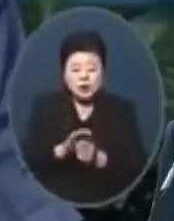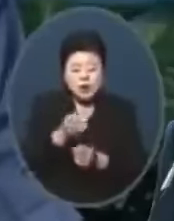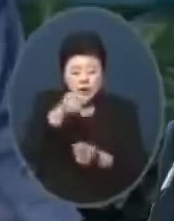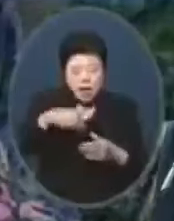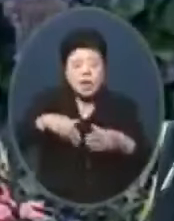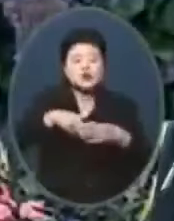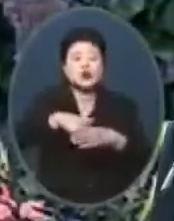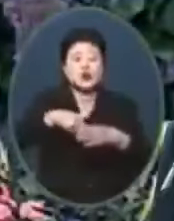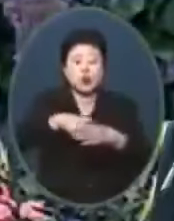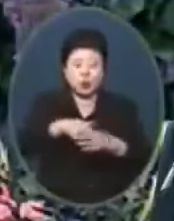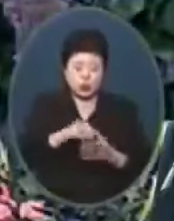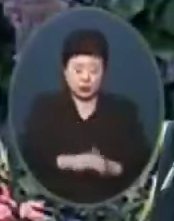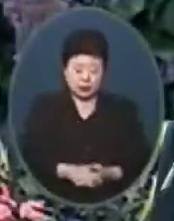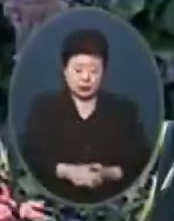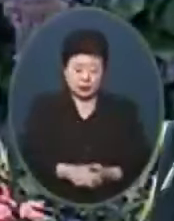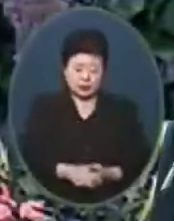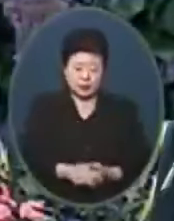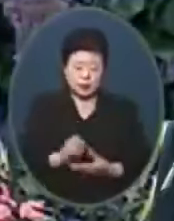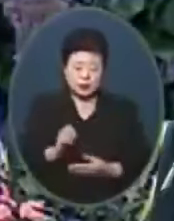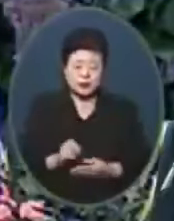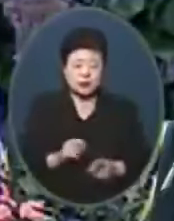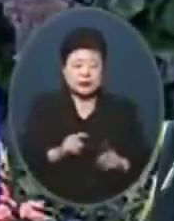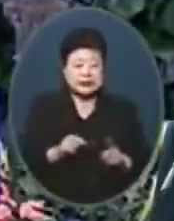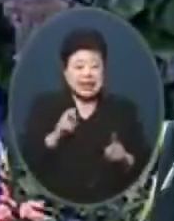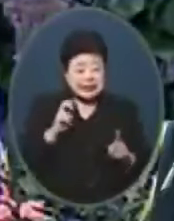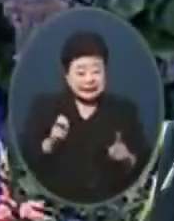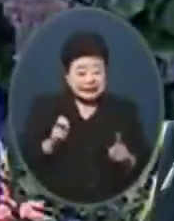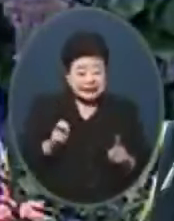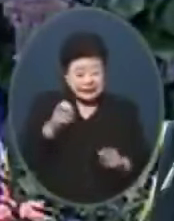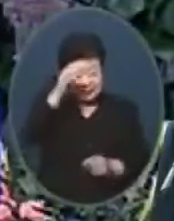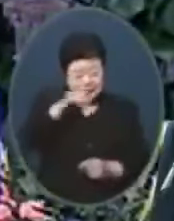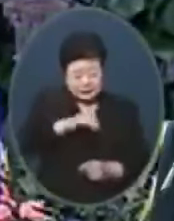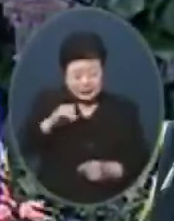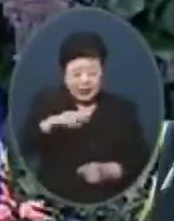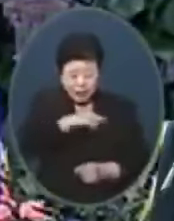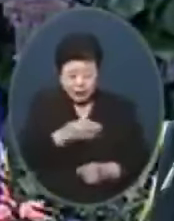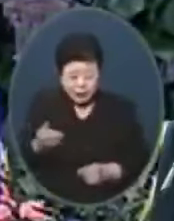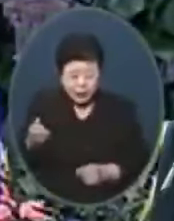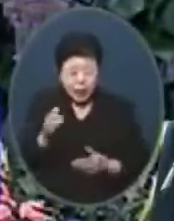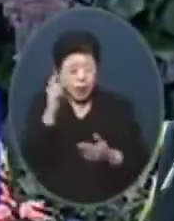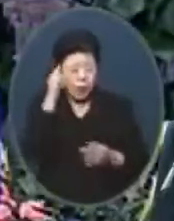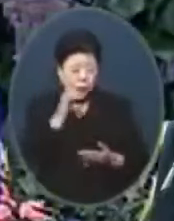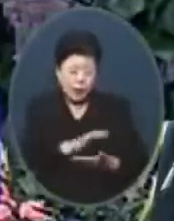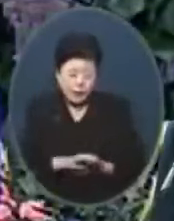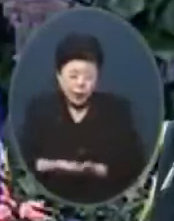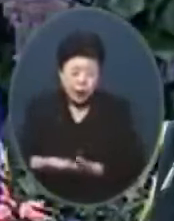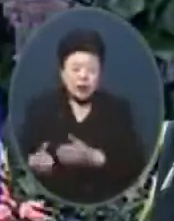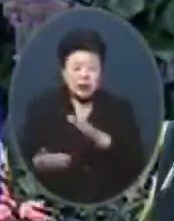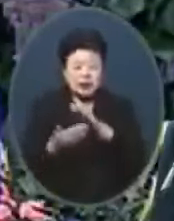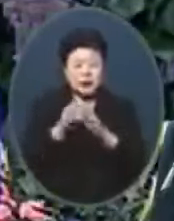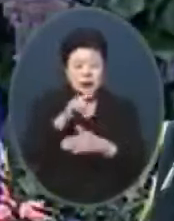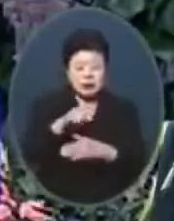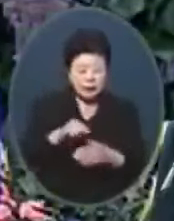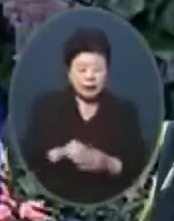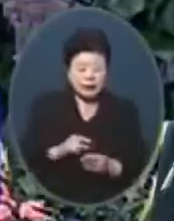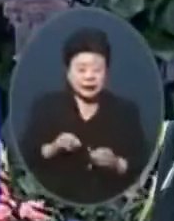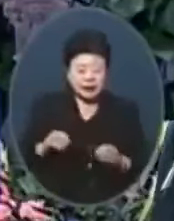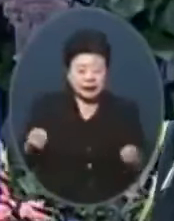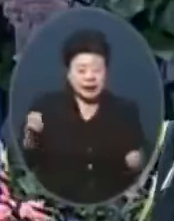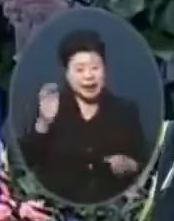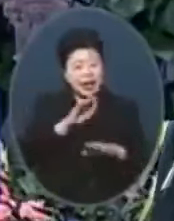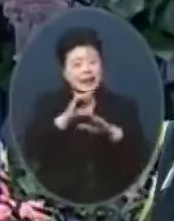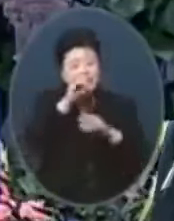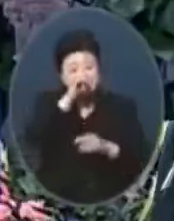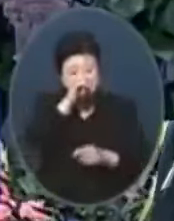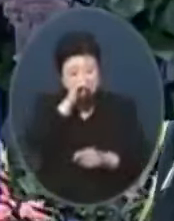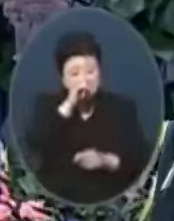것입니다. 골로새 1장 20절에 그의 십자가의 피로 화평을 이루사 만물 곧 땅에 있는 것이나 하늘에 있는